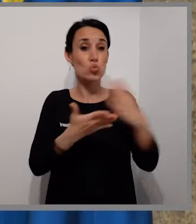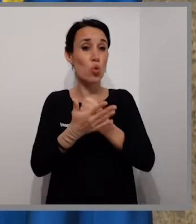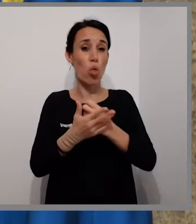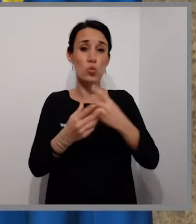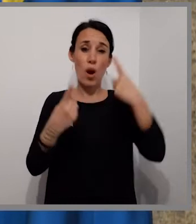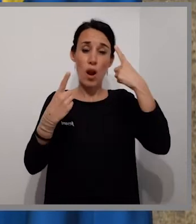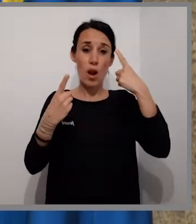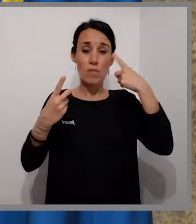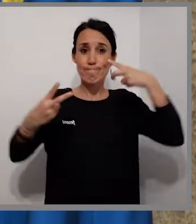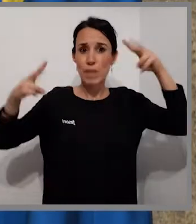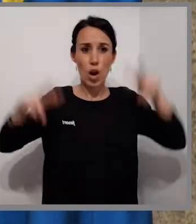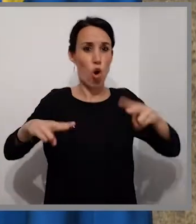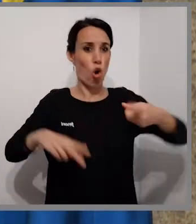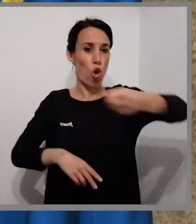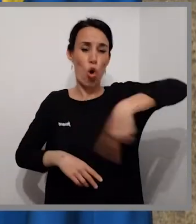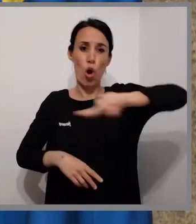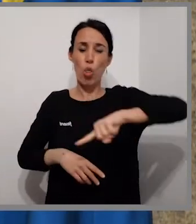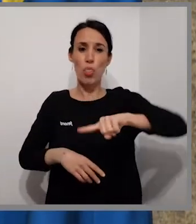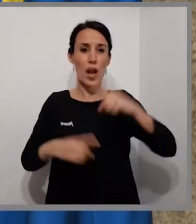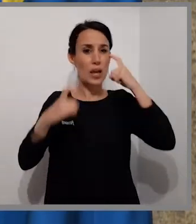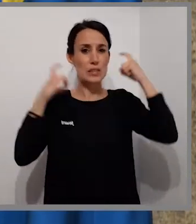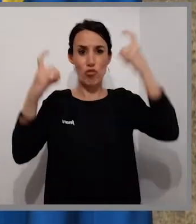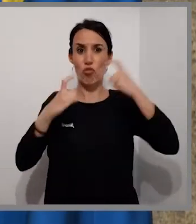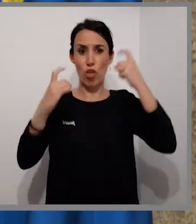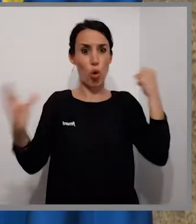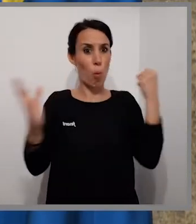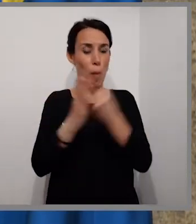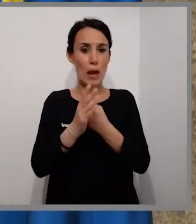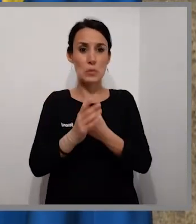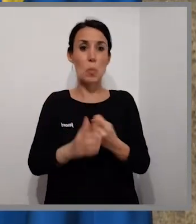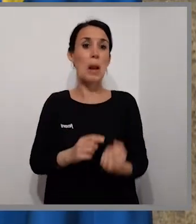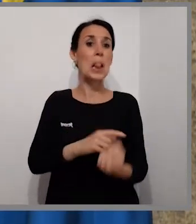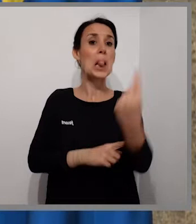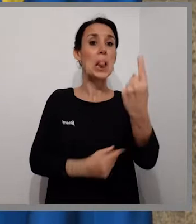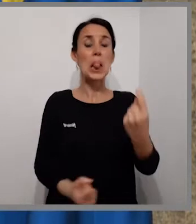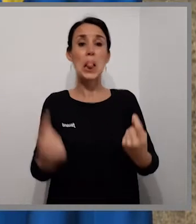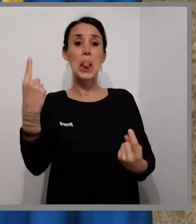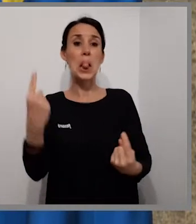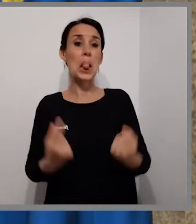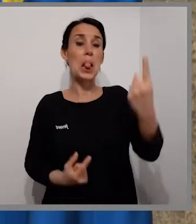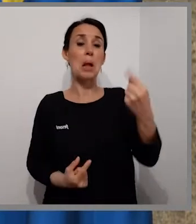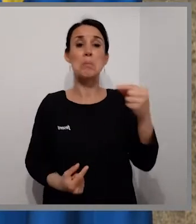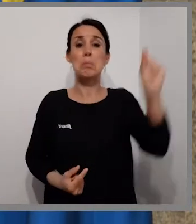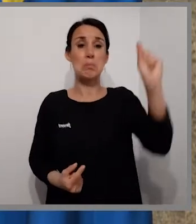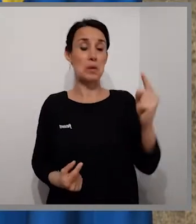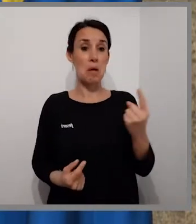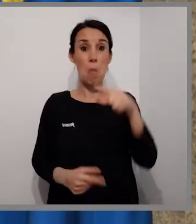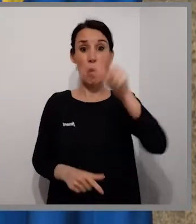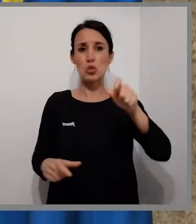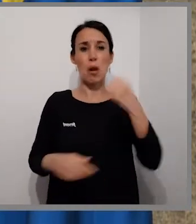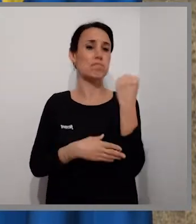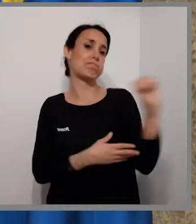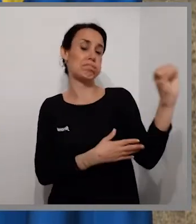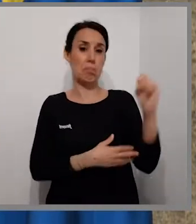l'esforç que cada dia fan per complir les seves obligacions. Són mínimes, anecdòtiques, les persones